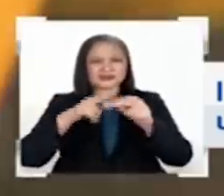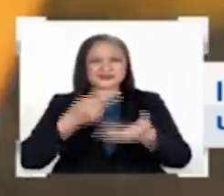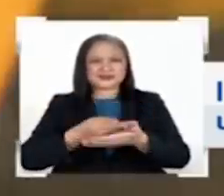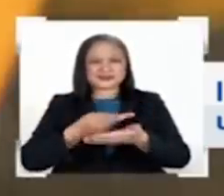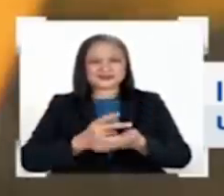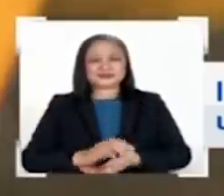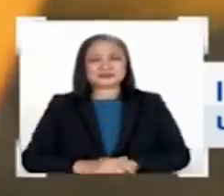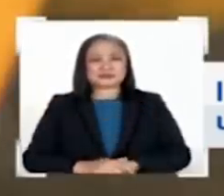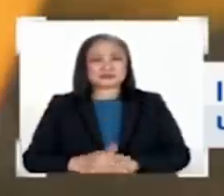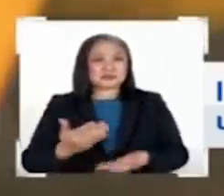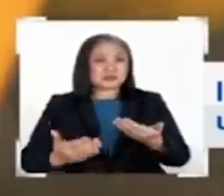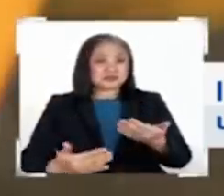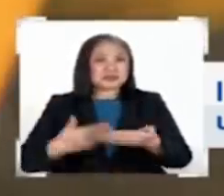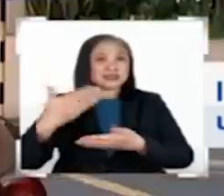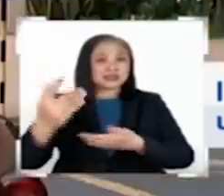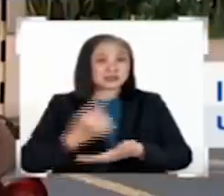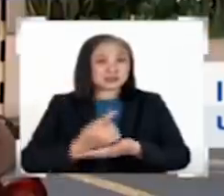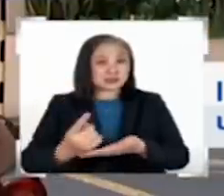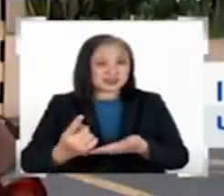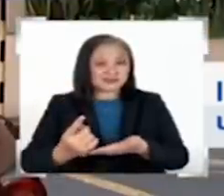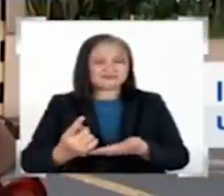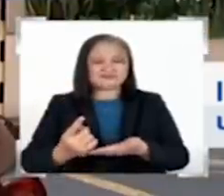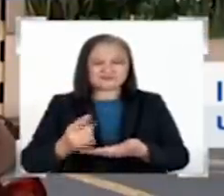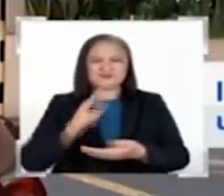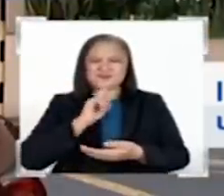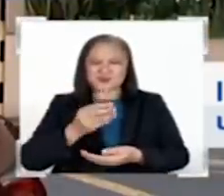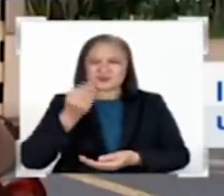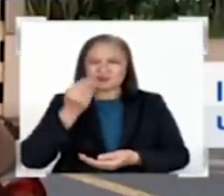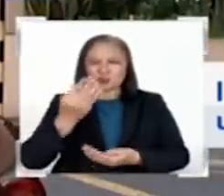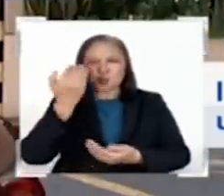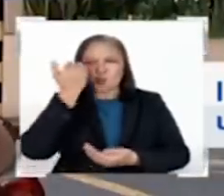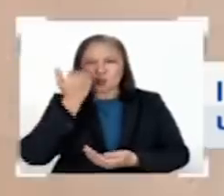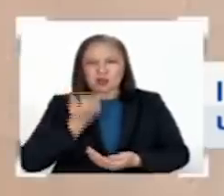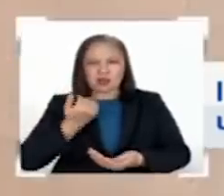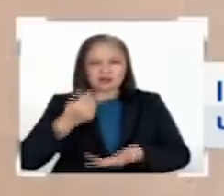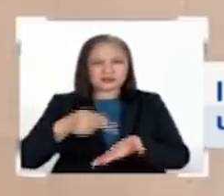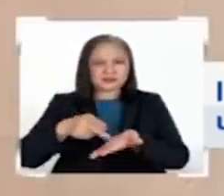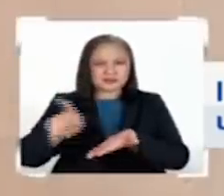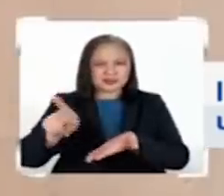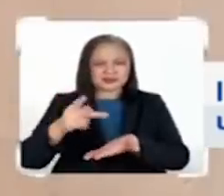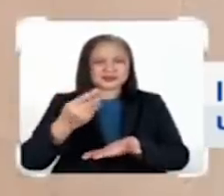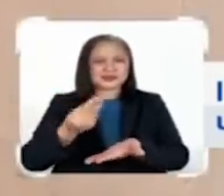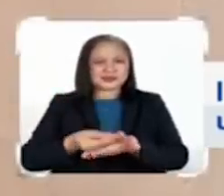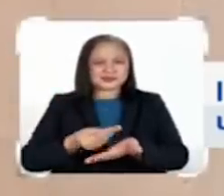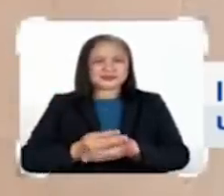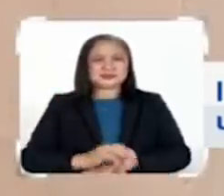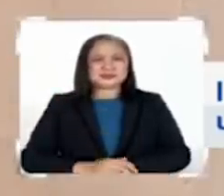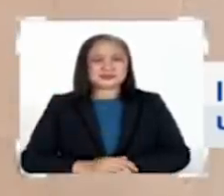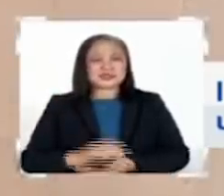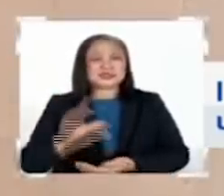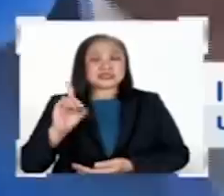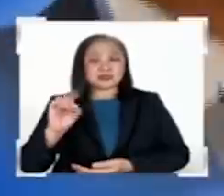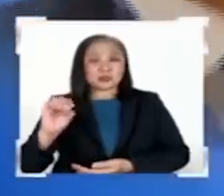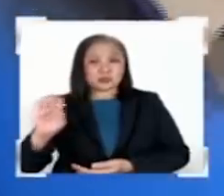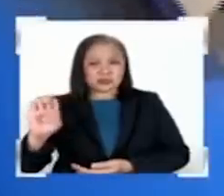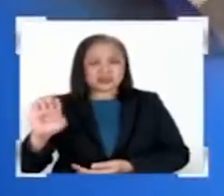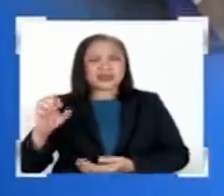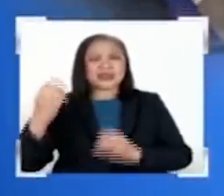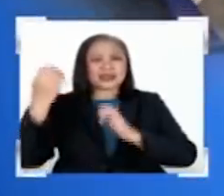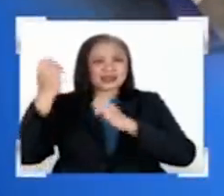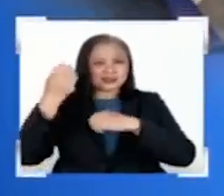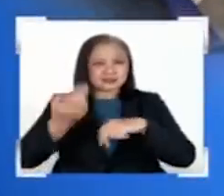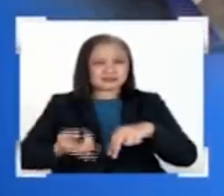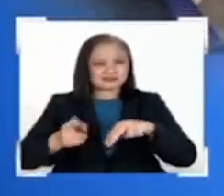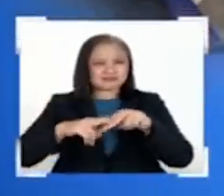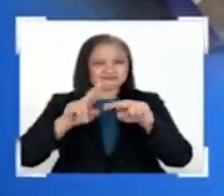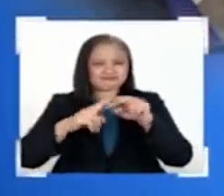linggo, kulang na ang bayad na iyan. Lalo't sabi ng Energy Department, asahan ulit ang taas presyo sa petrolyo. Ayan ang